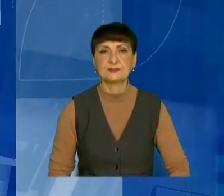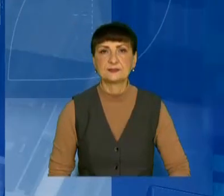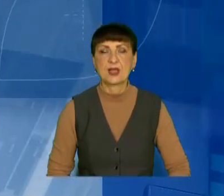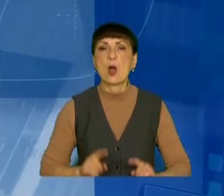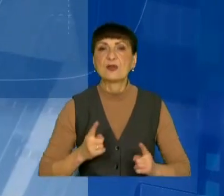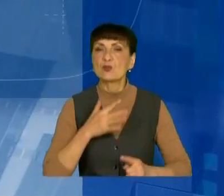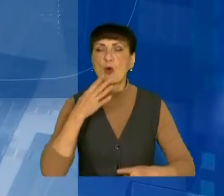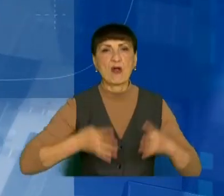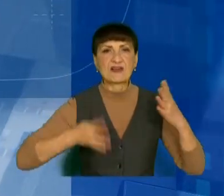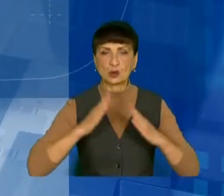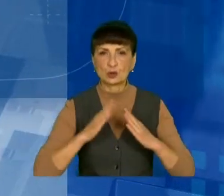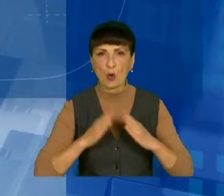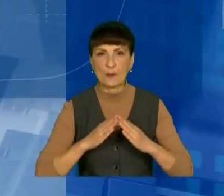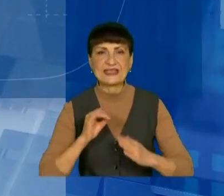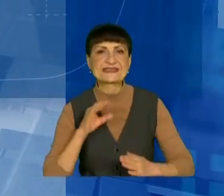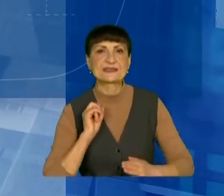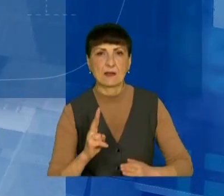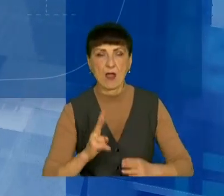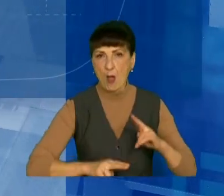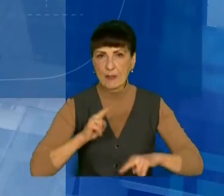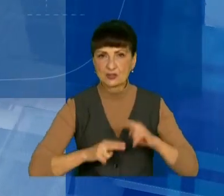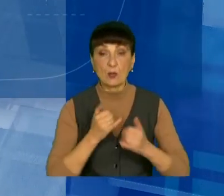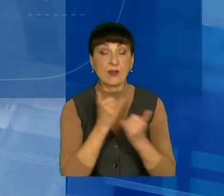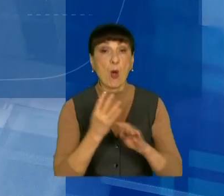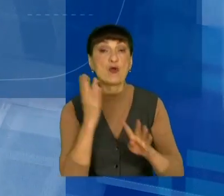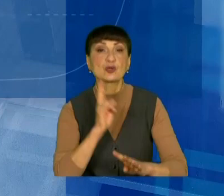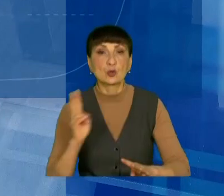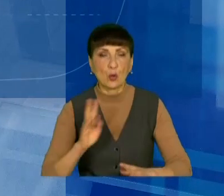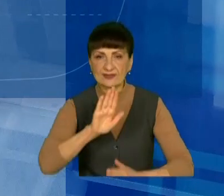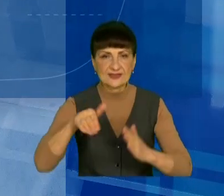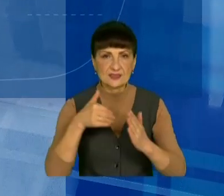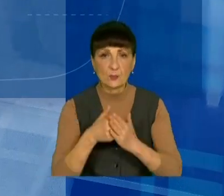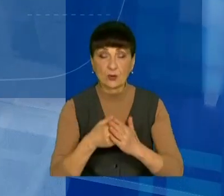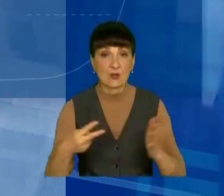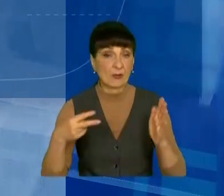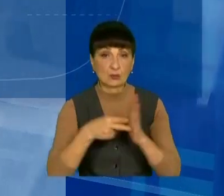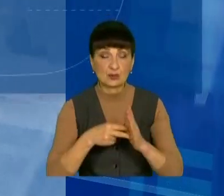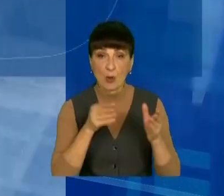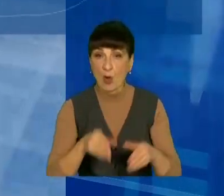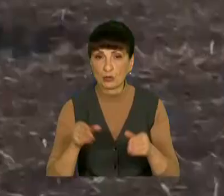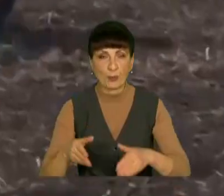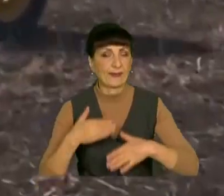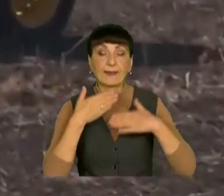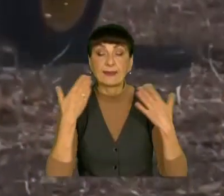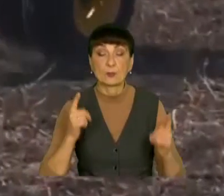Почему многоквартирный дом в Иссыке, построенный для очередников, до сих пор не подключили к отоплению?